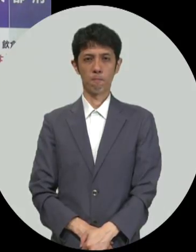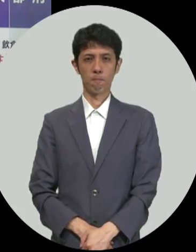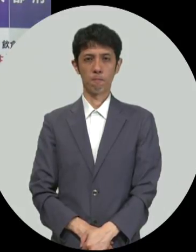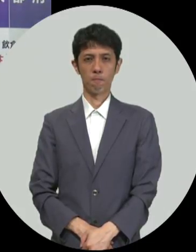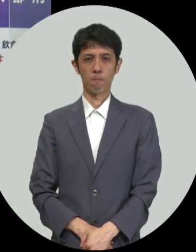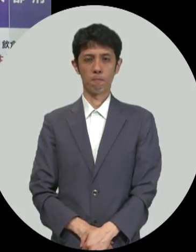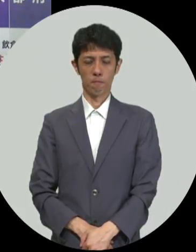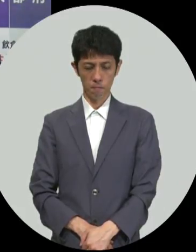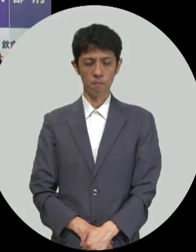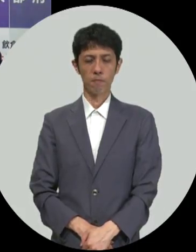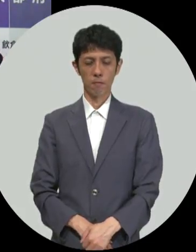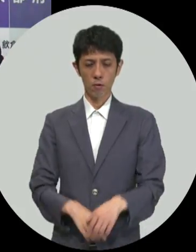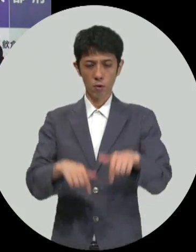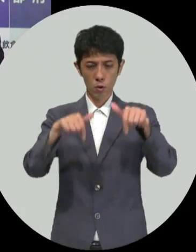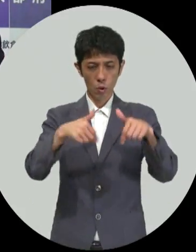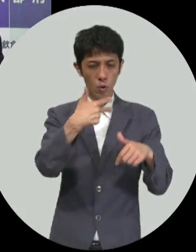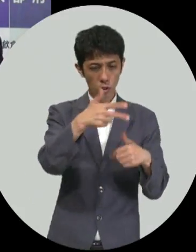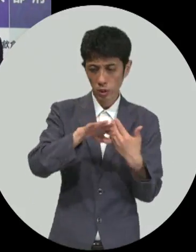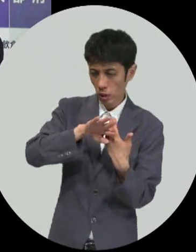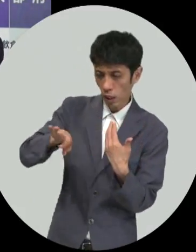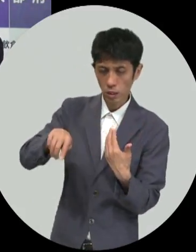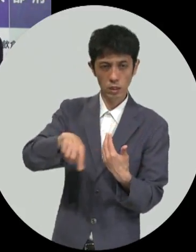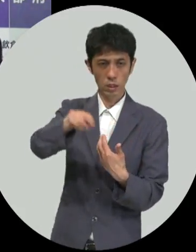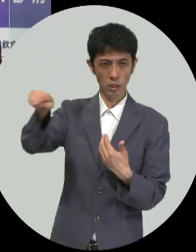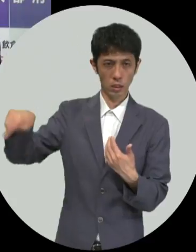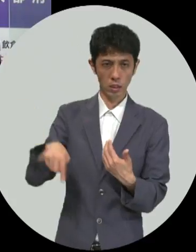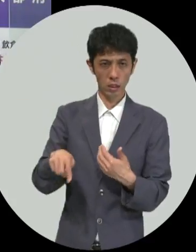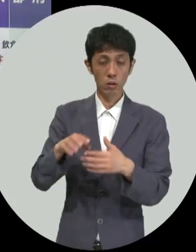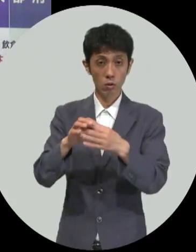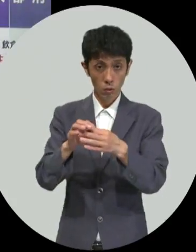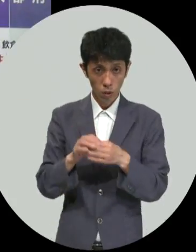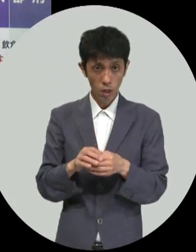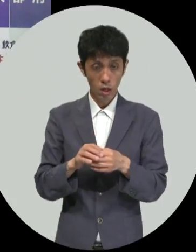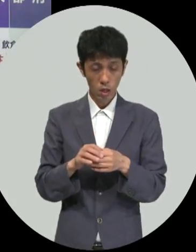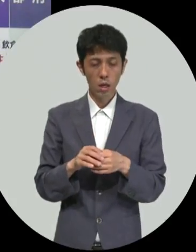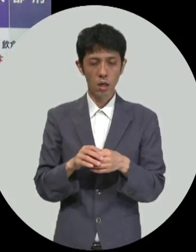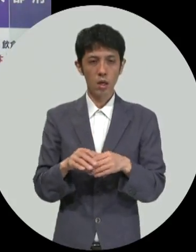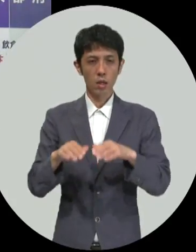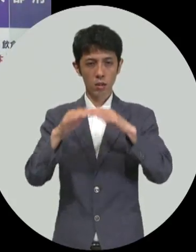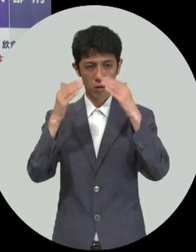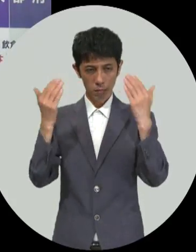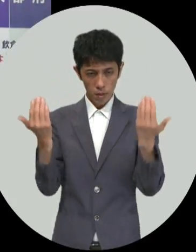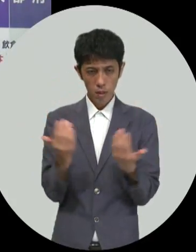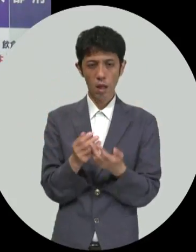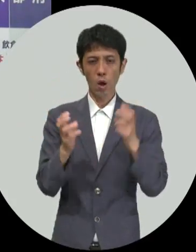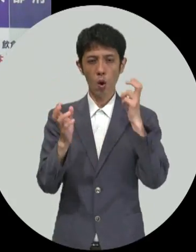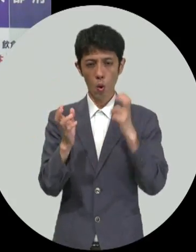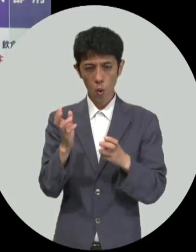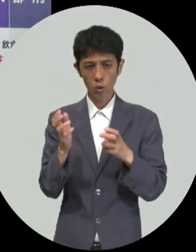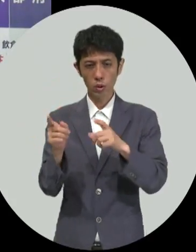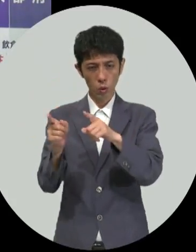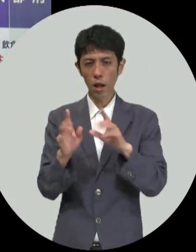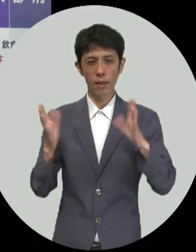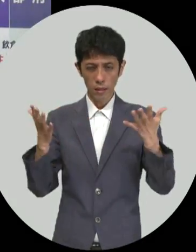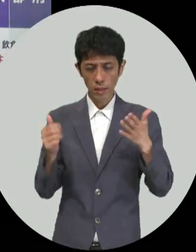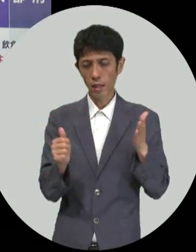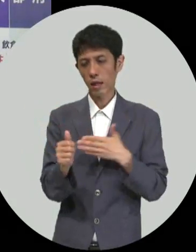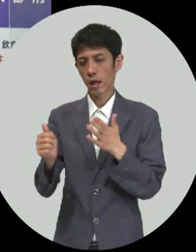それから京都市以外につきましては、これは規模によらず全て法によらない働きかけでございますけれ